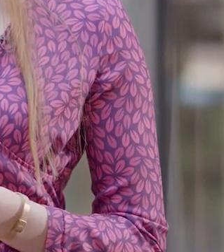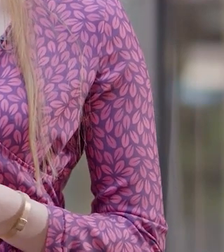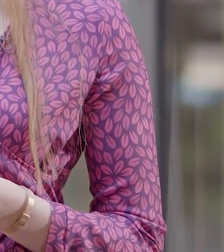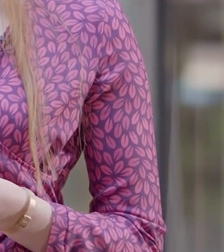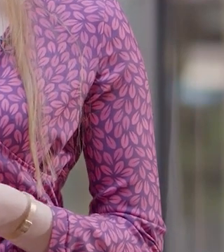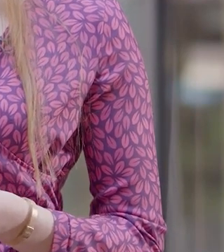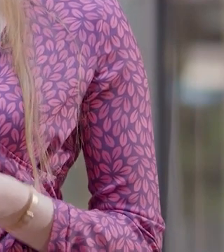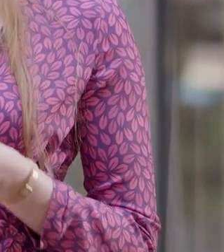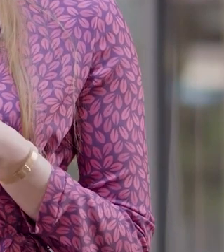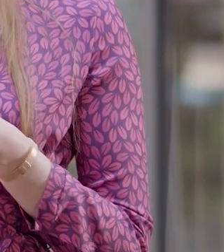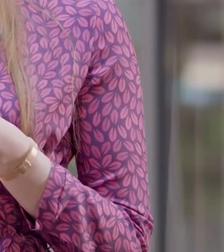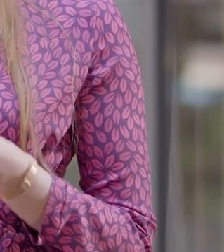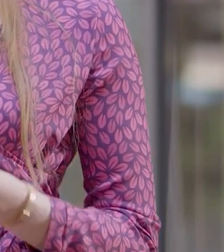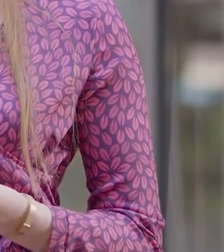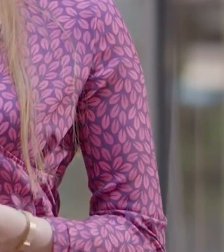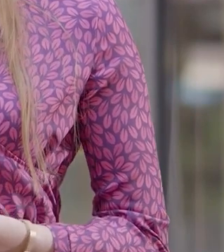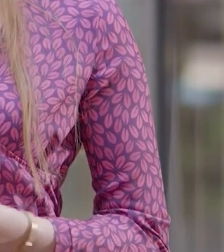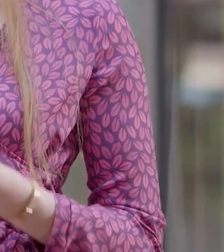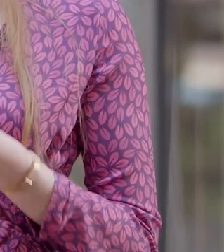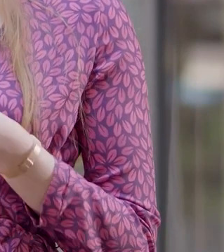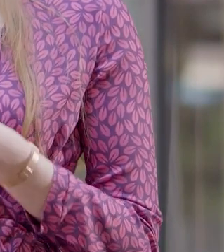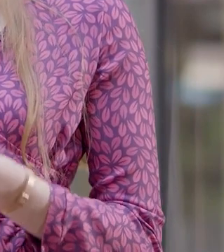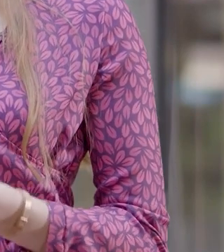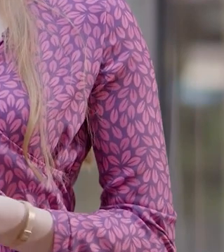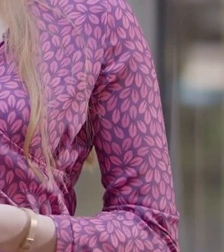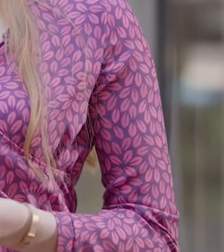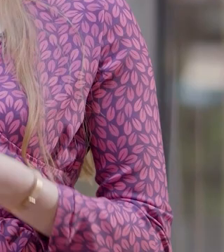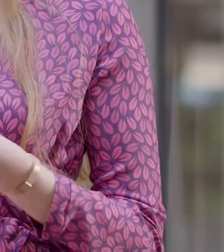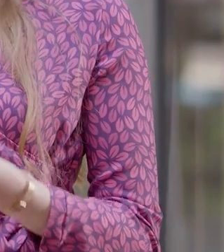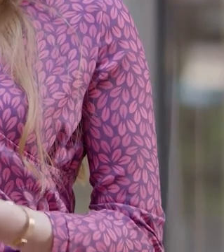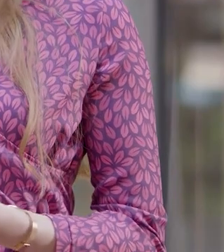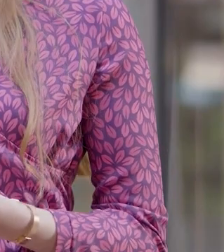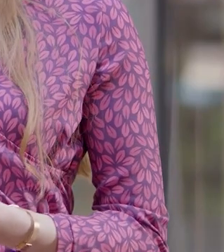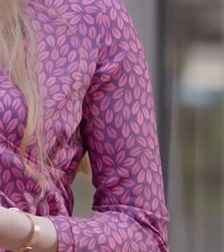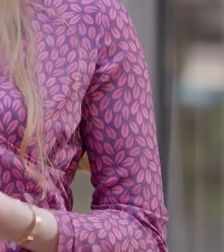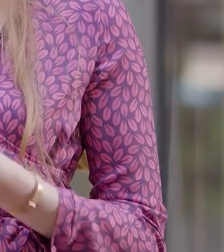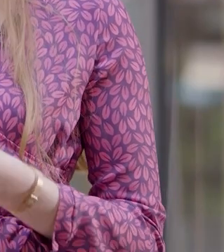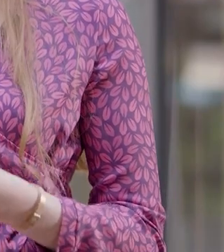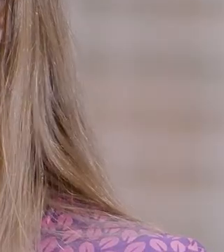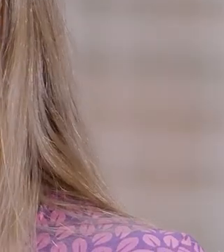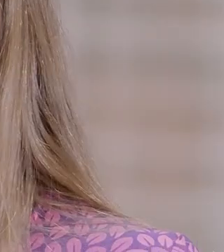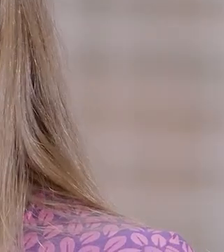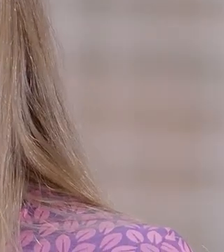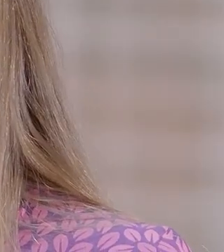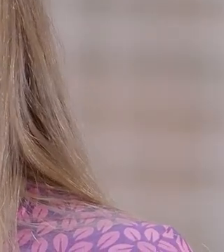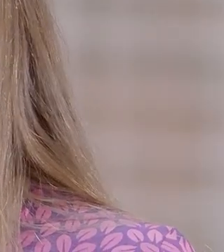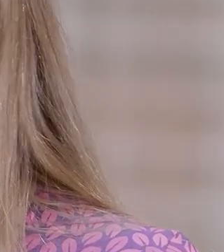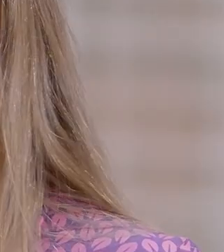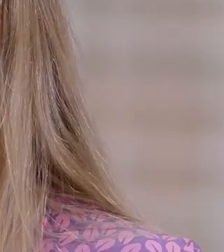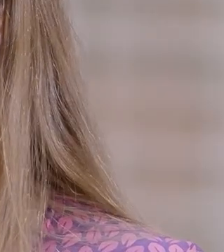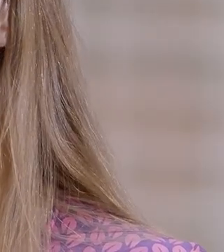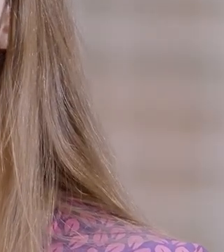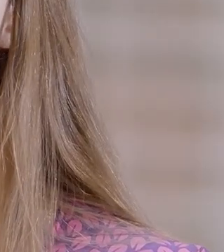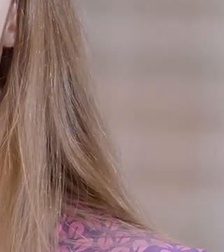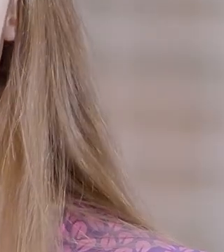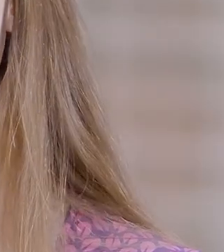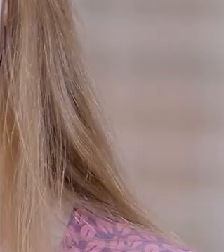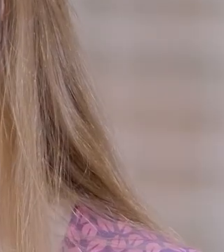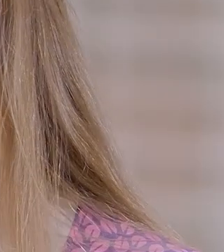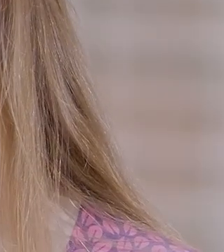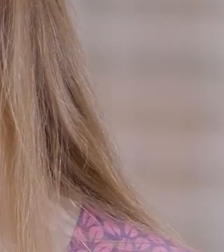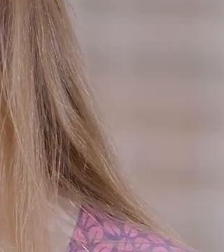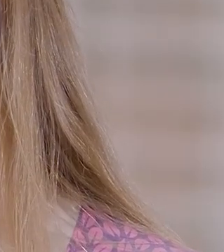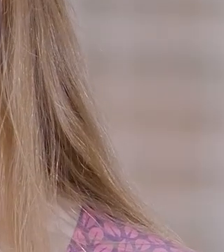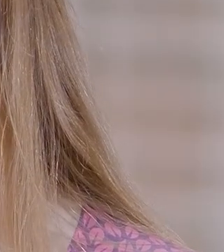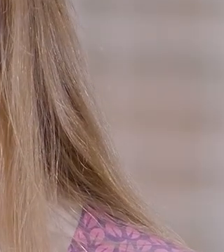ważną informacją jest to, że zarówno studenci, jak i absolwenci i oczywiście kandydaci mają możliwość wglądu do tych raportów,